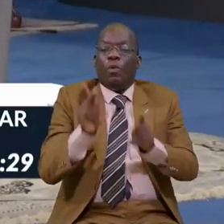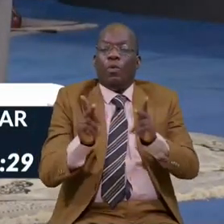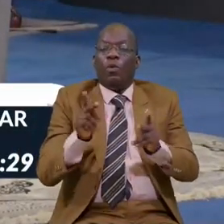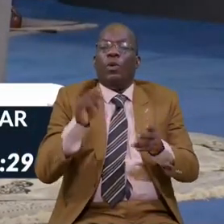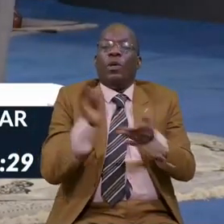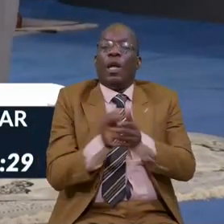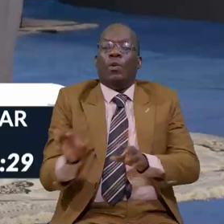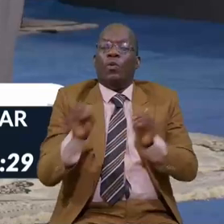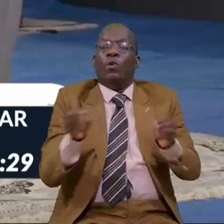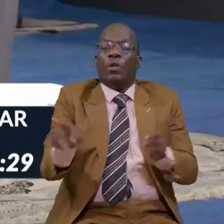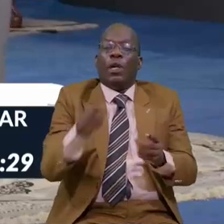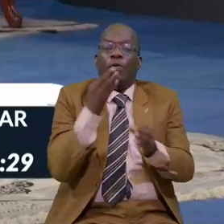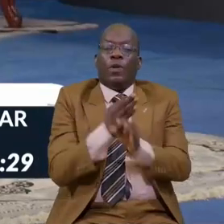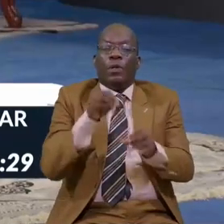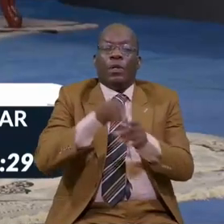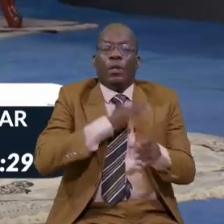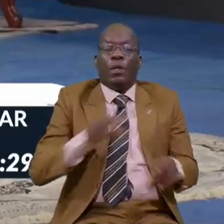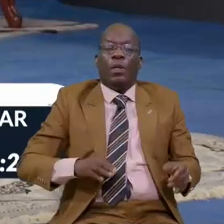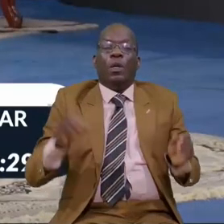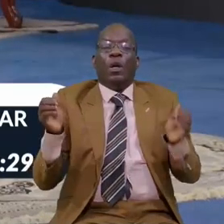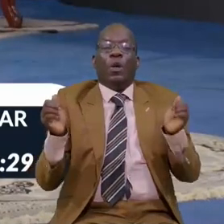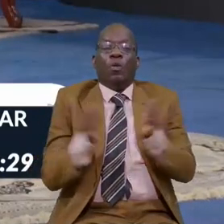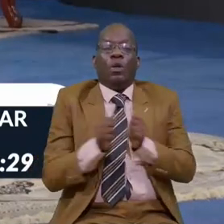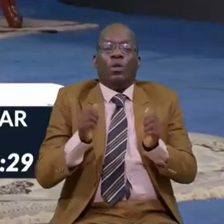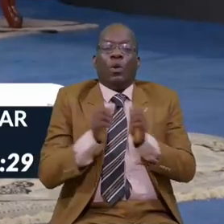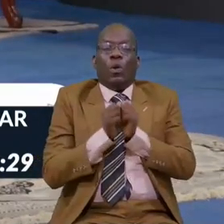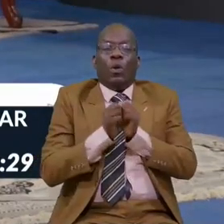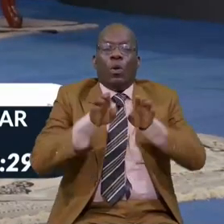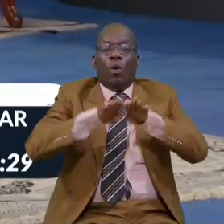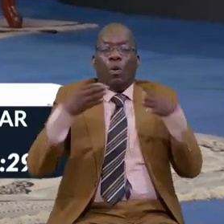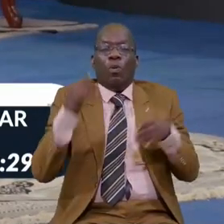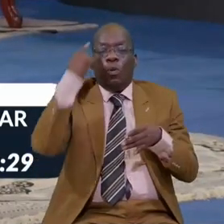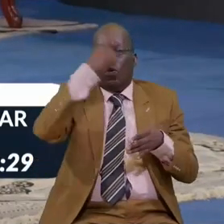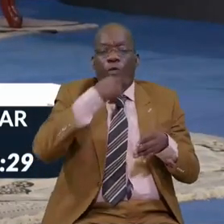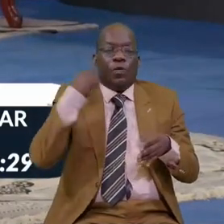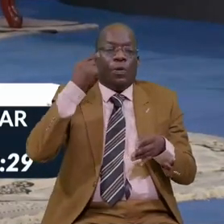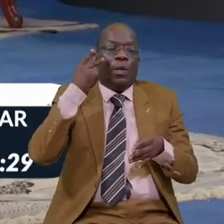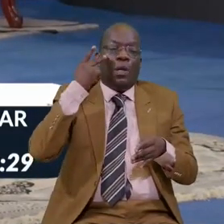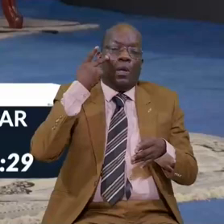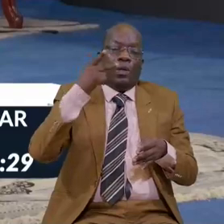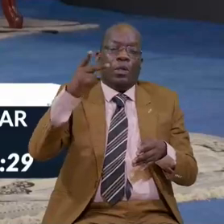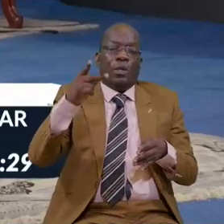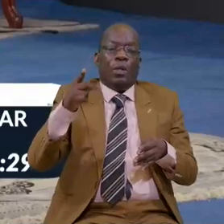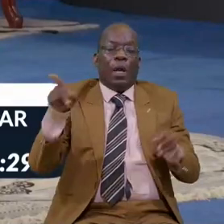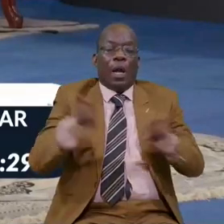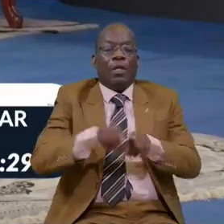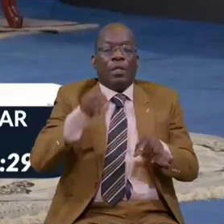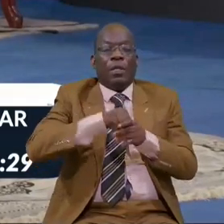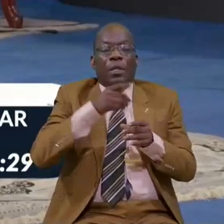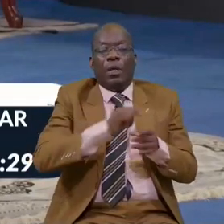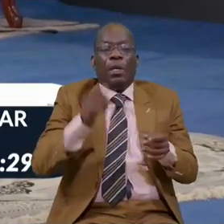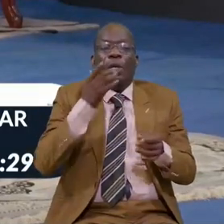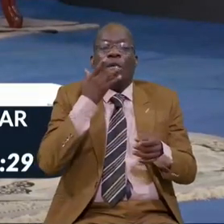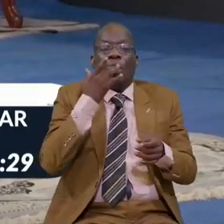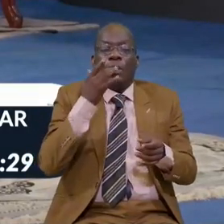ceux qui sont sauvés, nous tous, ceux qui ont placé leur foi en Christ, nous qui, tous qui, le visage découvert,